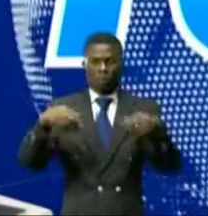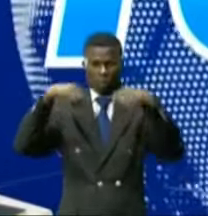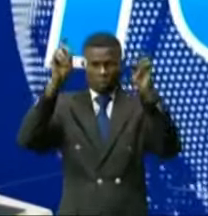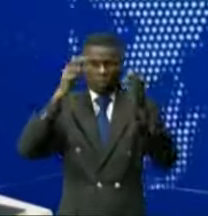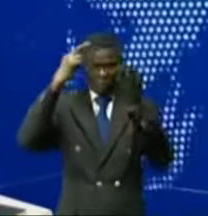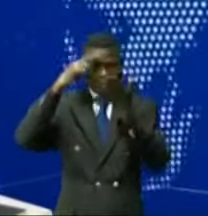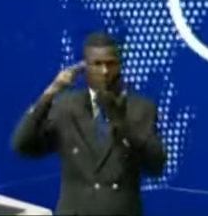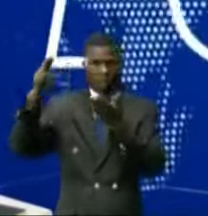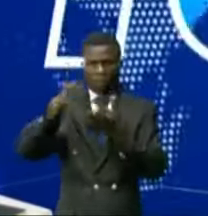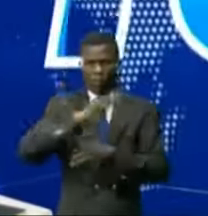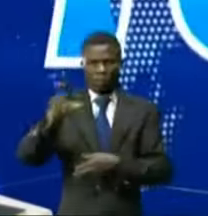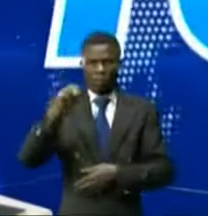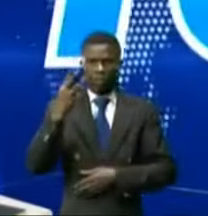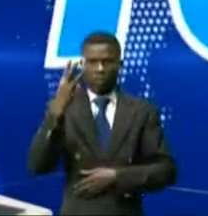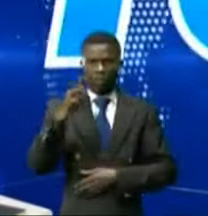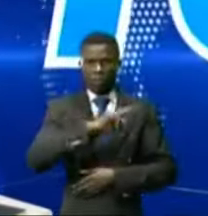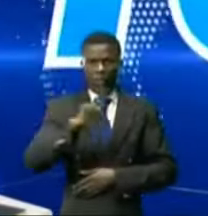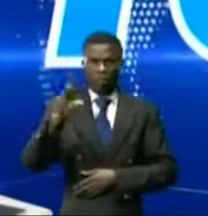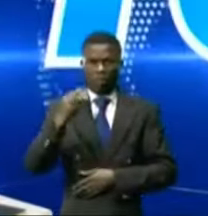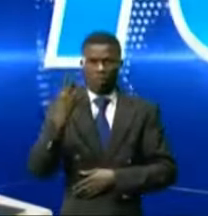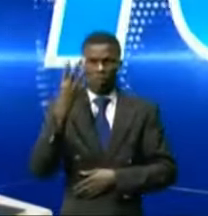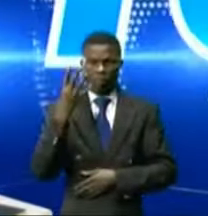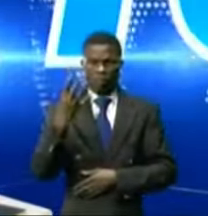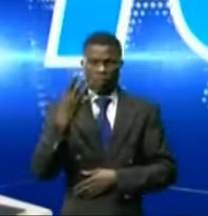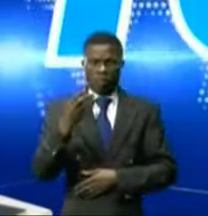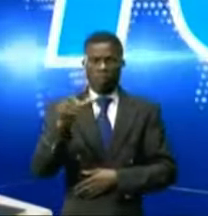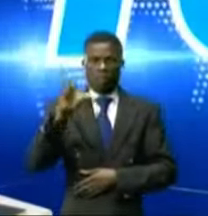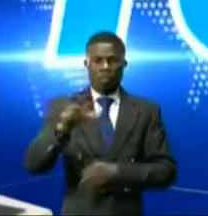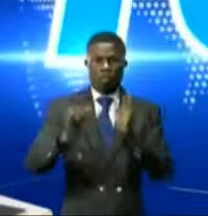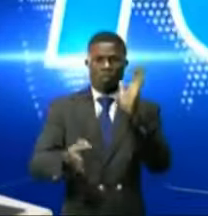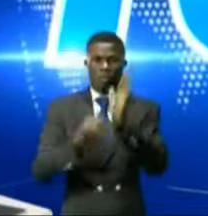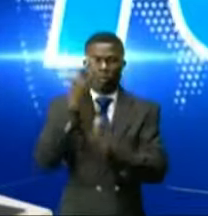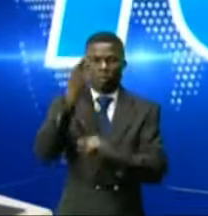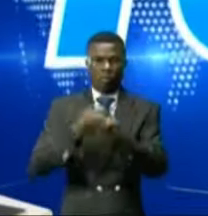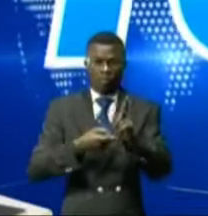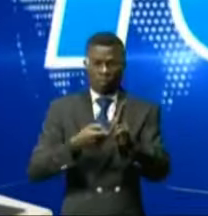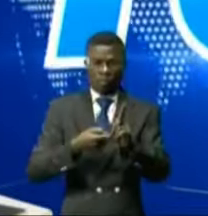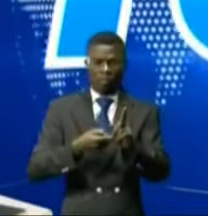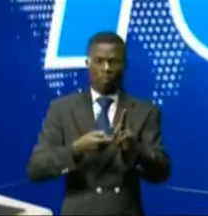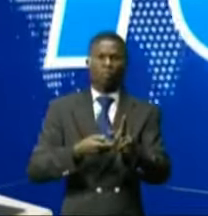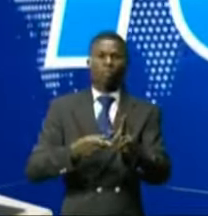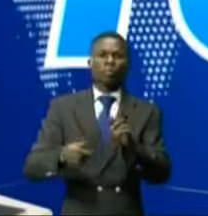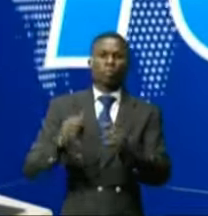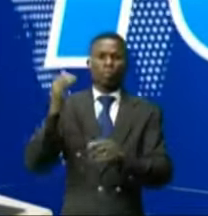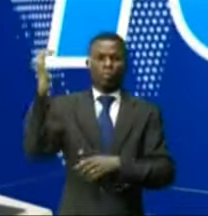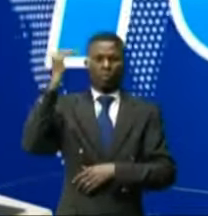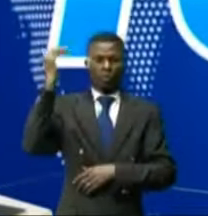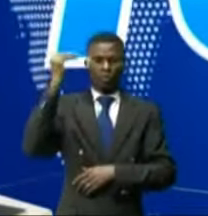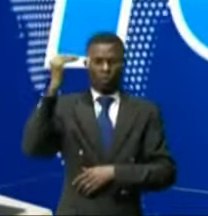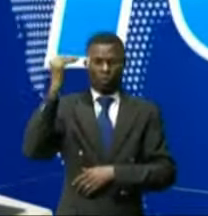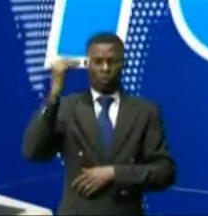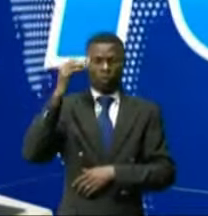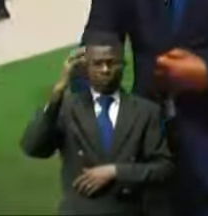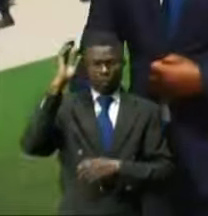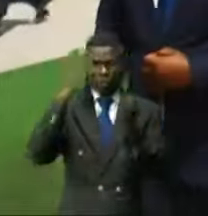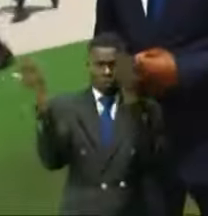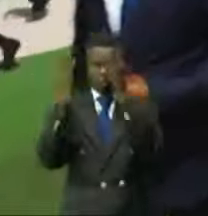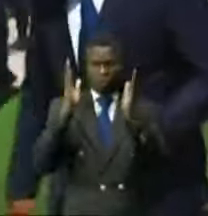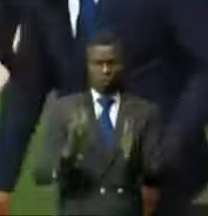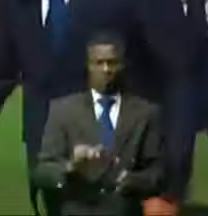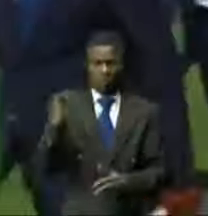académique 2023-2024 le lundi 13 novembre 2023 aux installations de l'Institut supérieur du commerce.